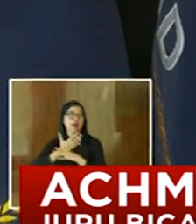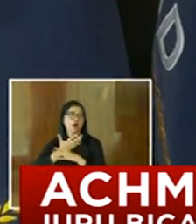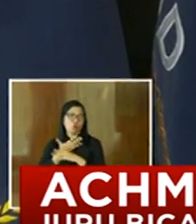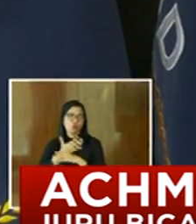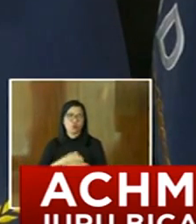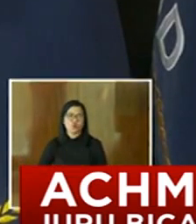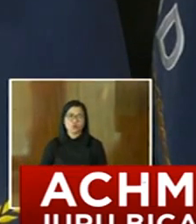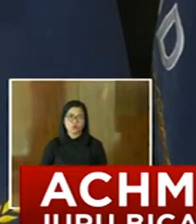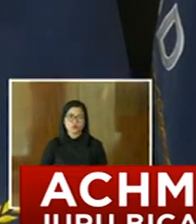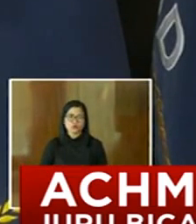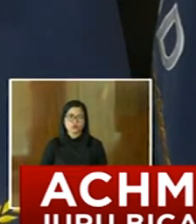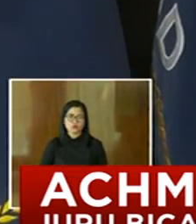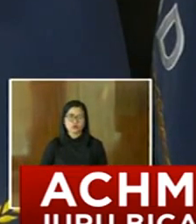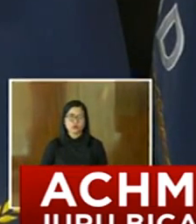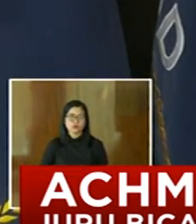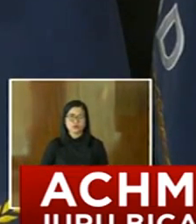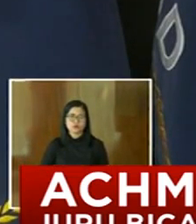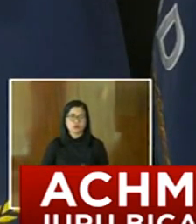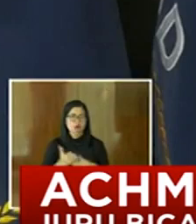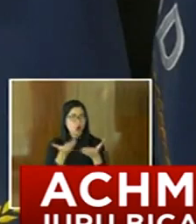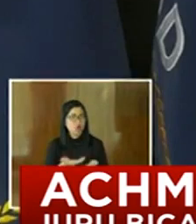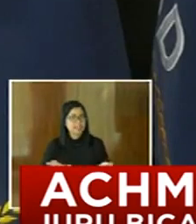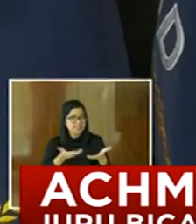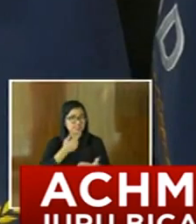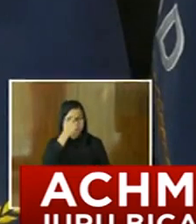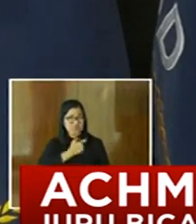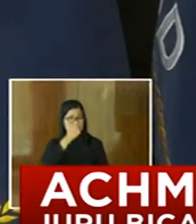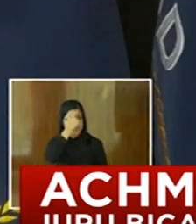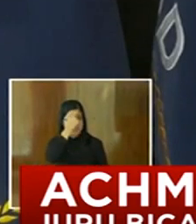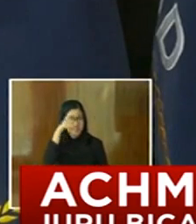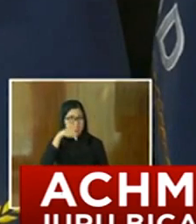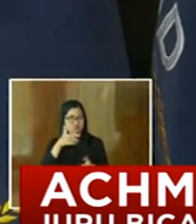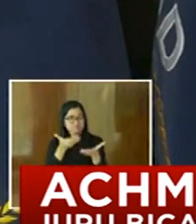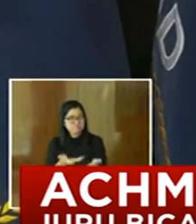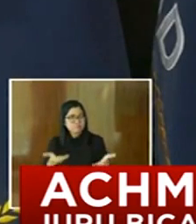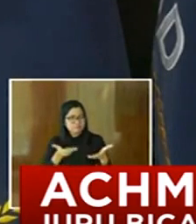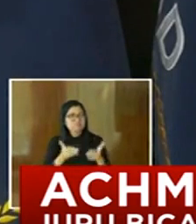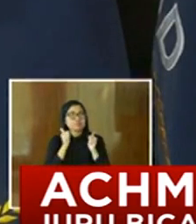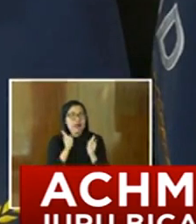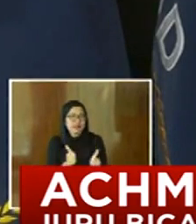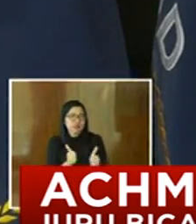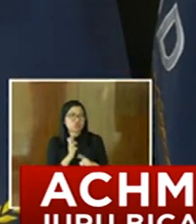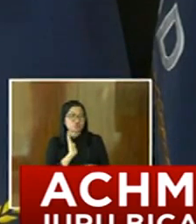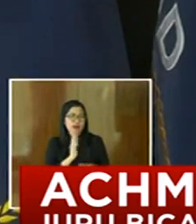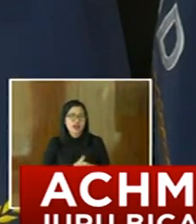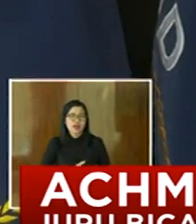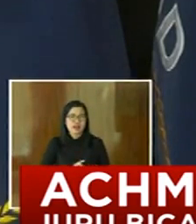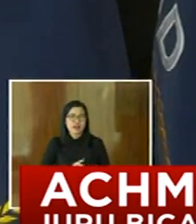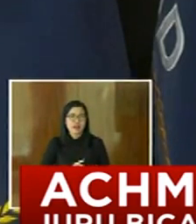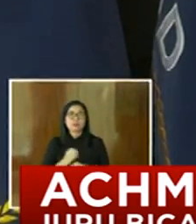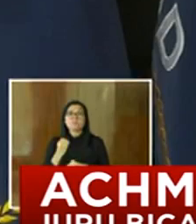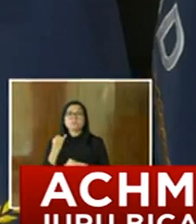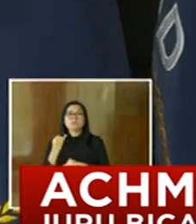umum kondisi yang dirawat sudah membaik dan kemudian Beberapa pasien yang